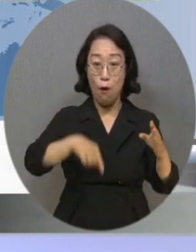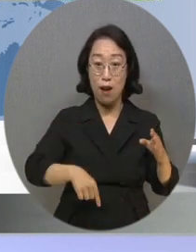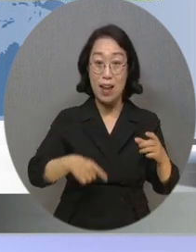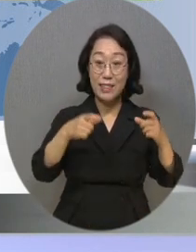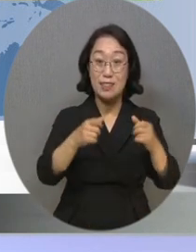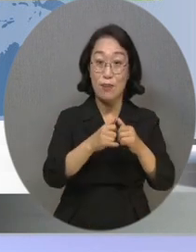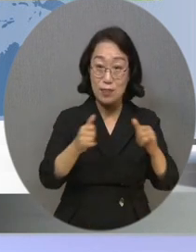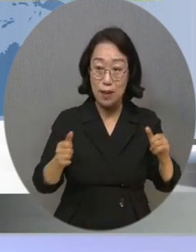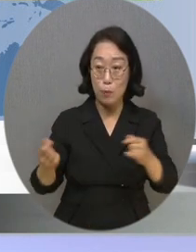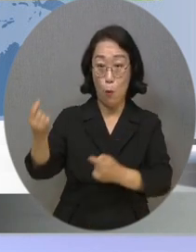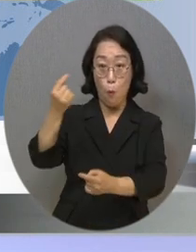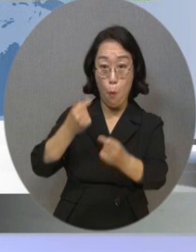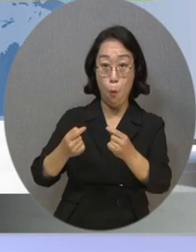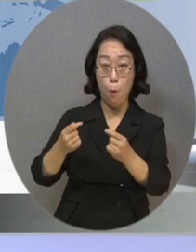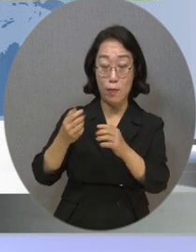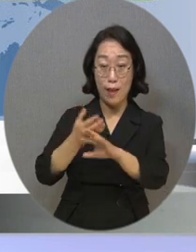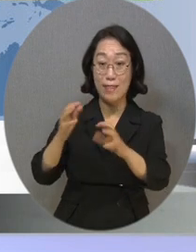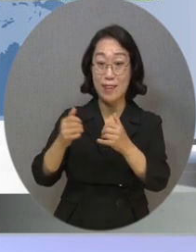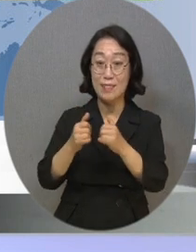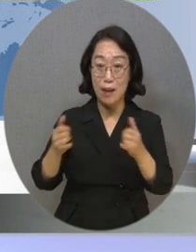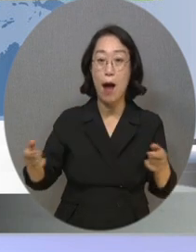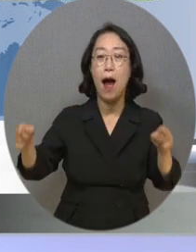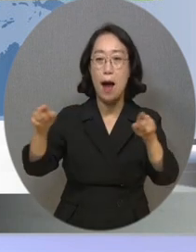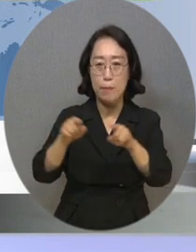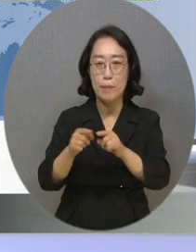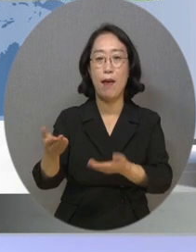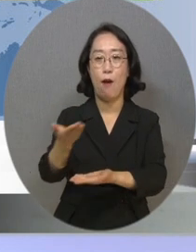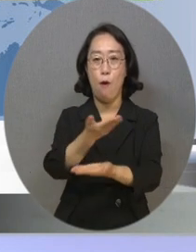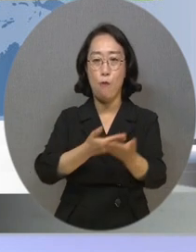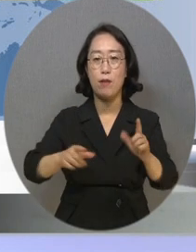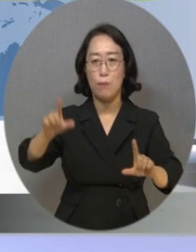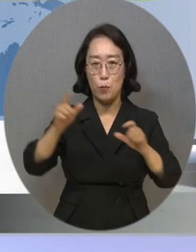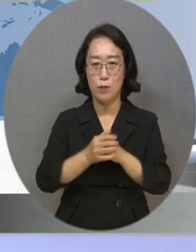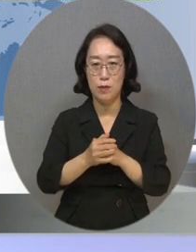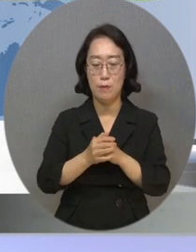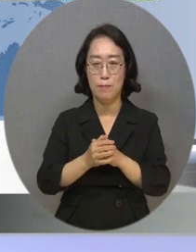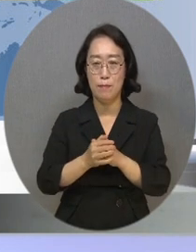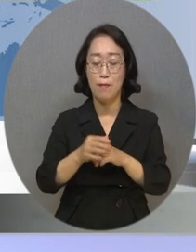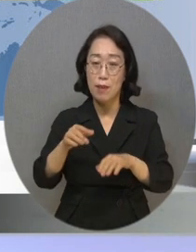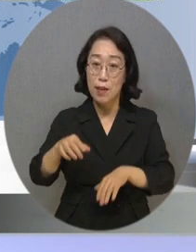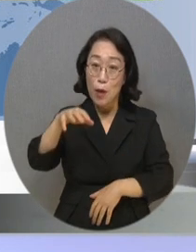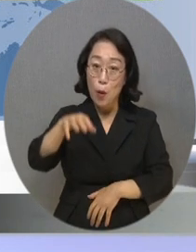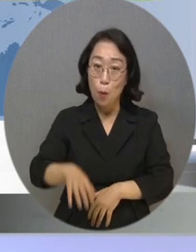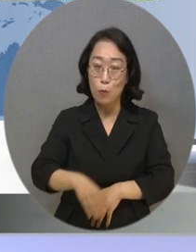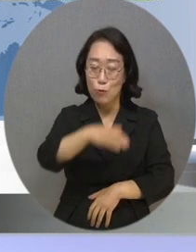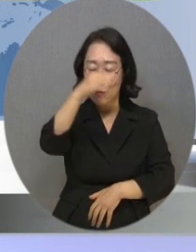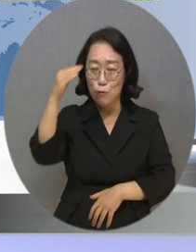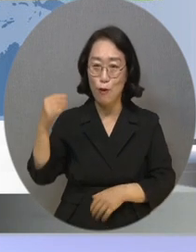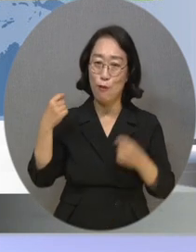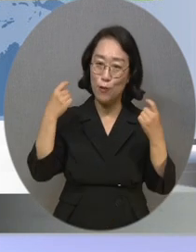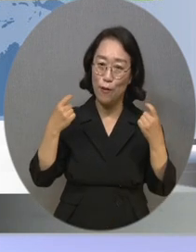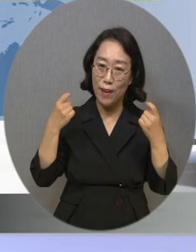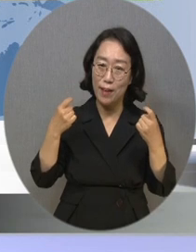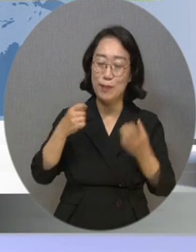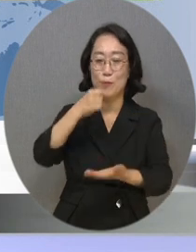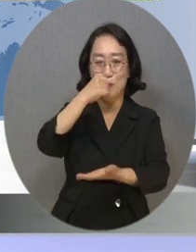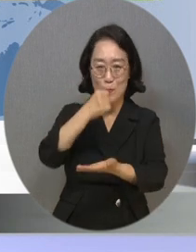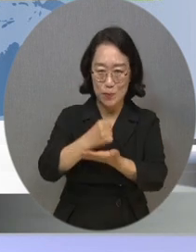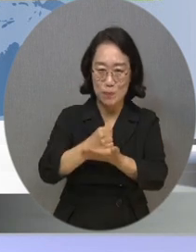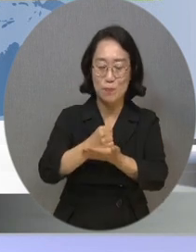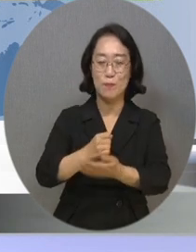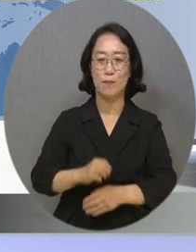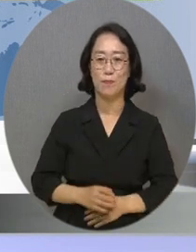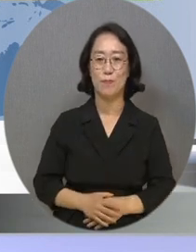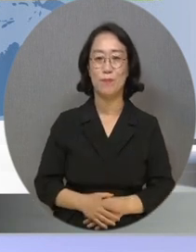함께 기획하고 마련한 3호 주말 장터인데요. 이번 주말에는 영암군으로 떠나보시는 건 어떨까요? 김정윤